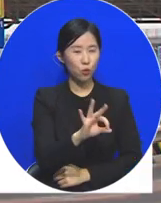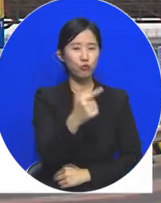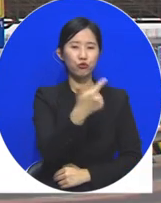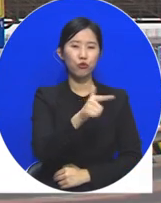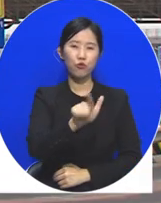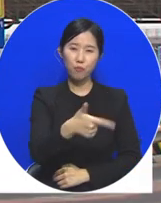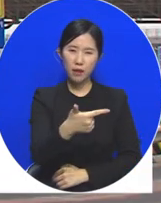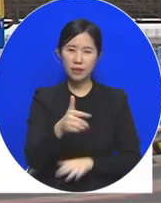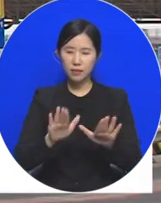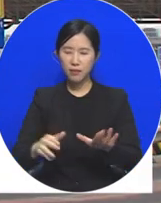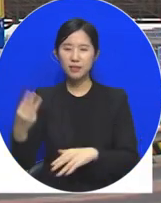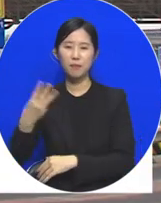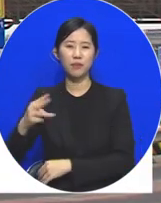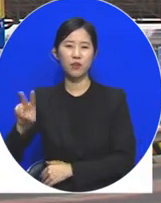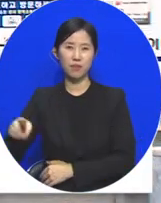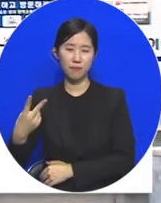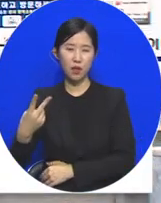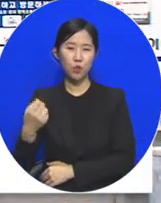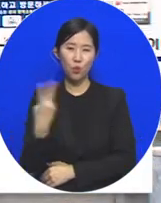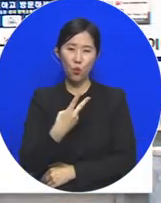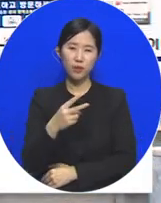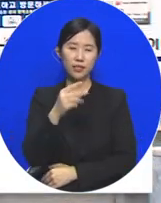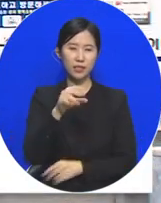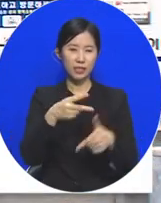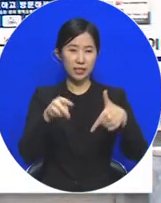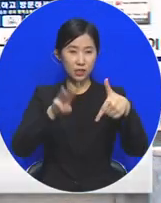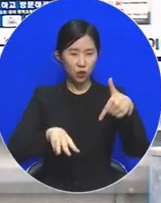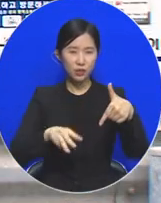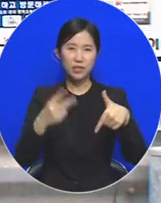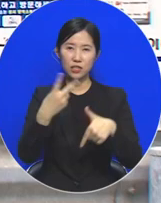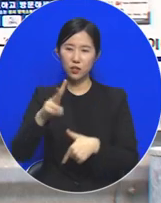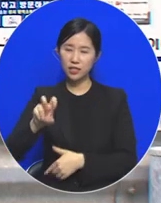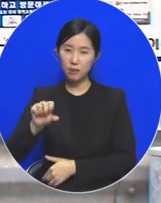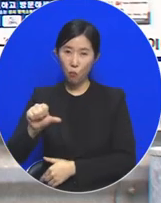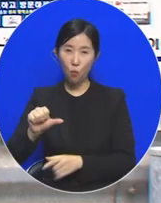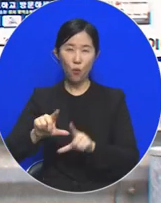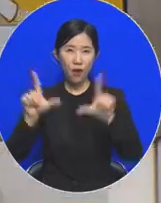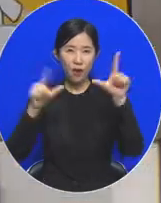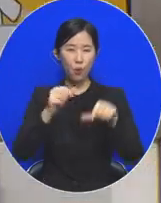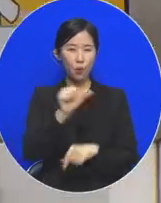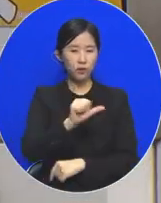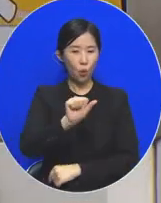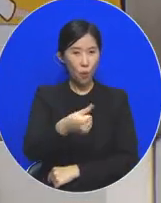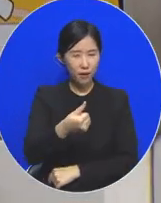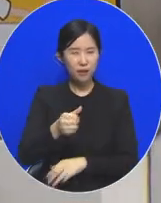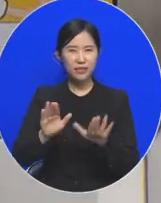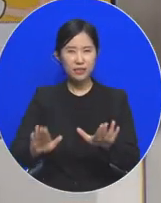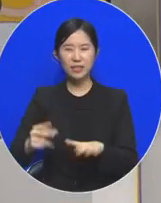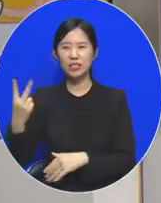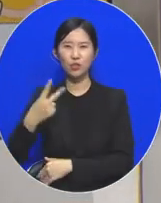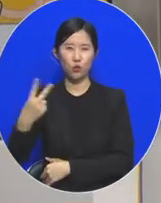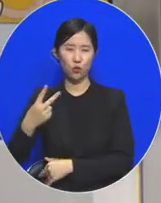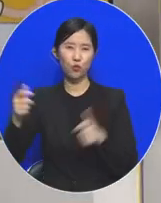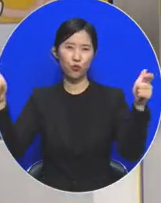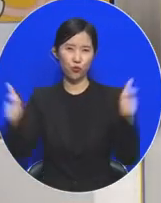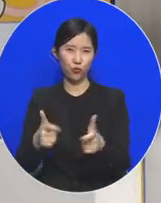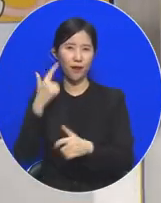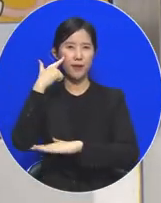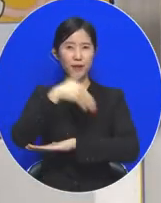인천대교는 2025년 말부터 5500원에서 2000원으로 통행료를 인하합니다 KTV 소환길입니다